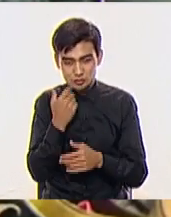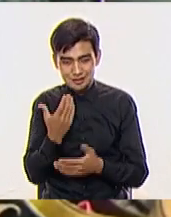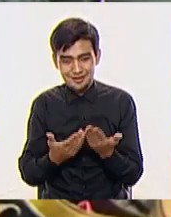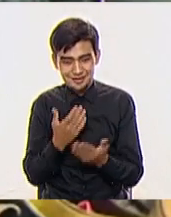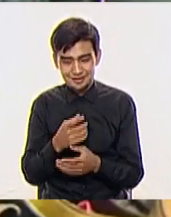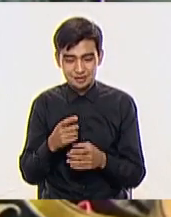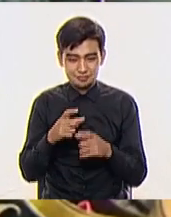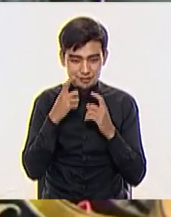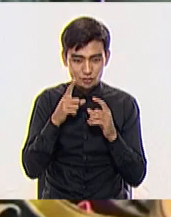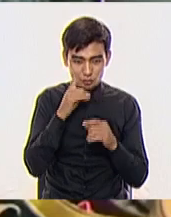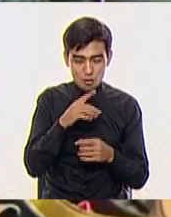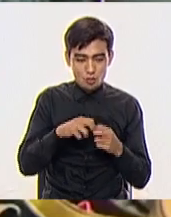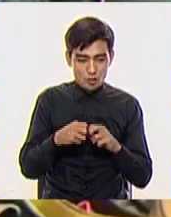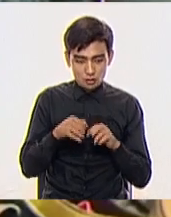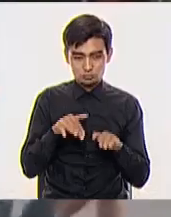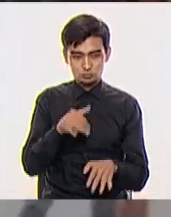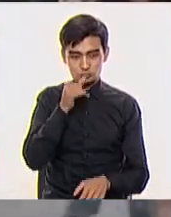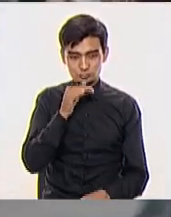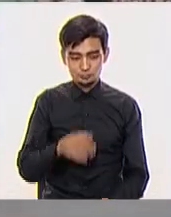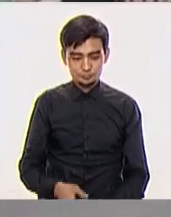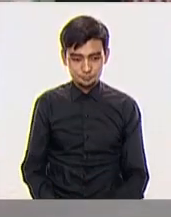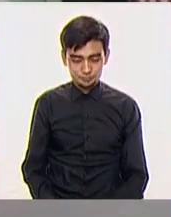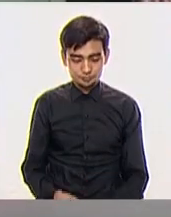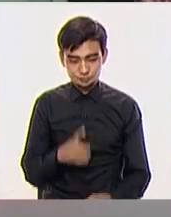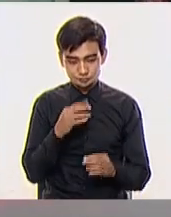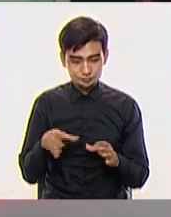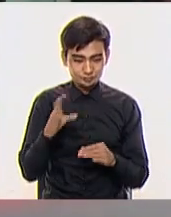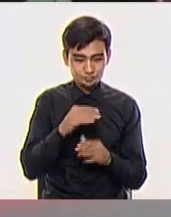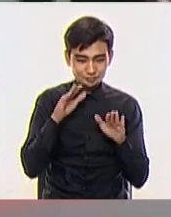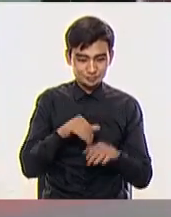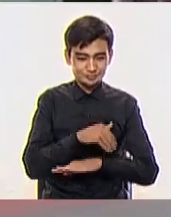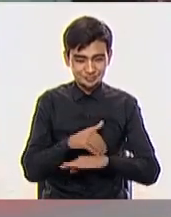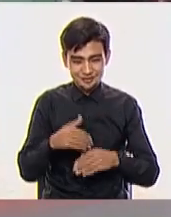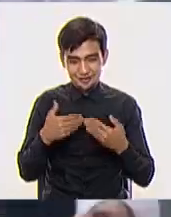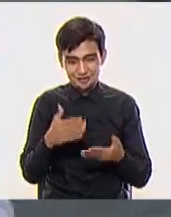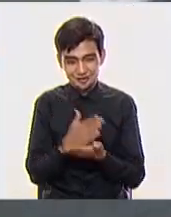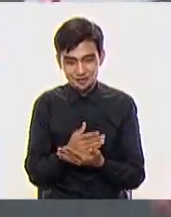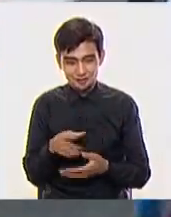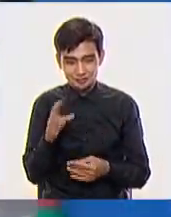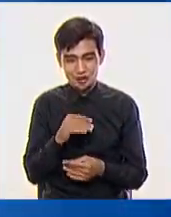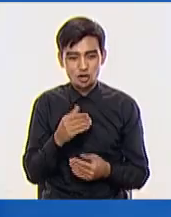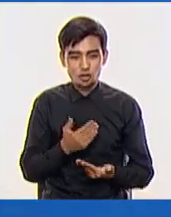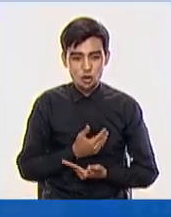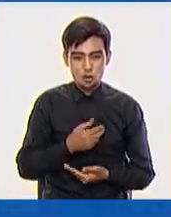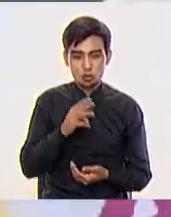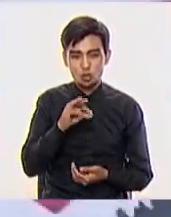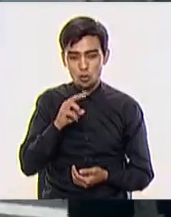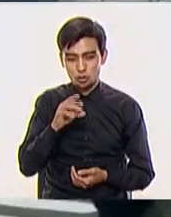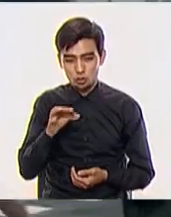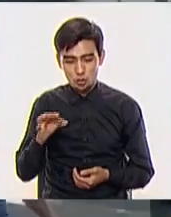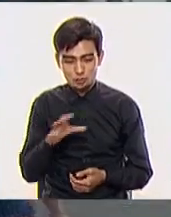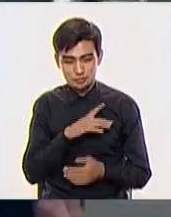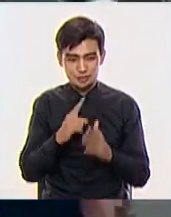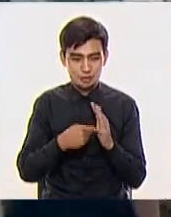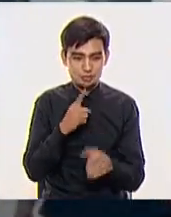Если не принять меры, проблема не решится. Но не везде открытие границ встречают с энтузиазмом. Жители Токио вышли на митинг,